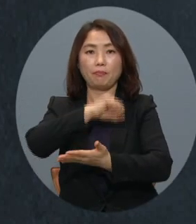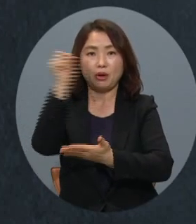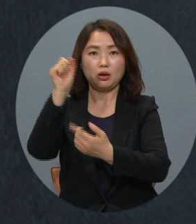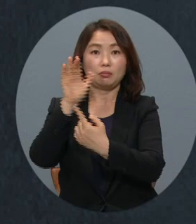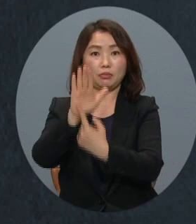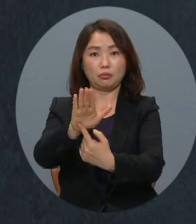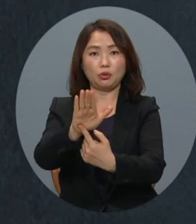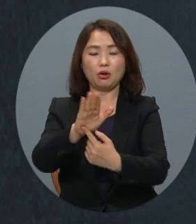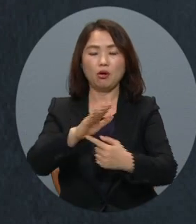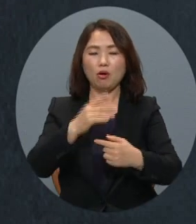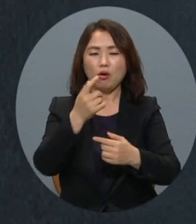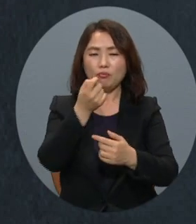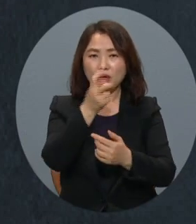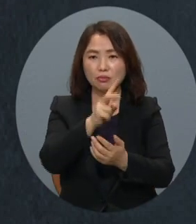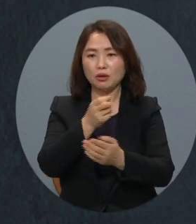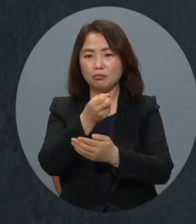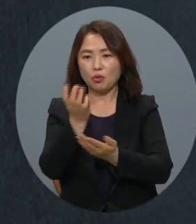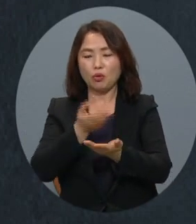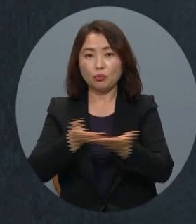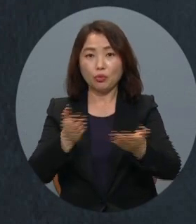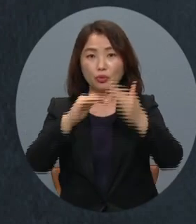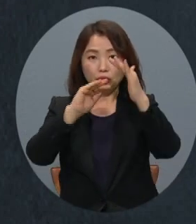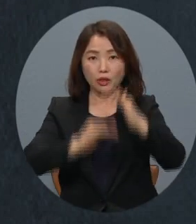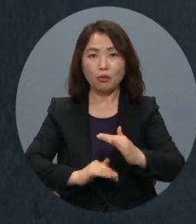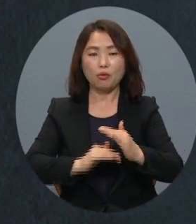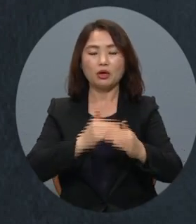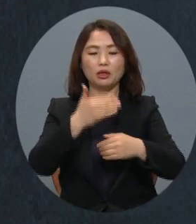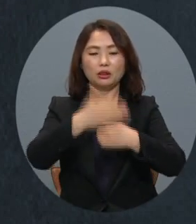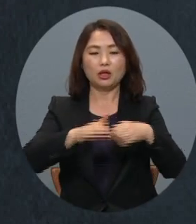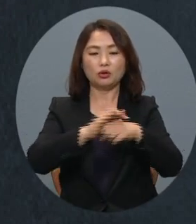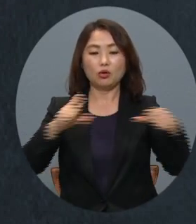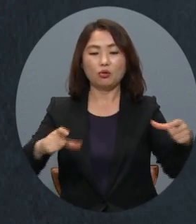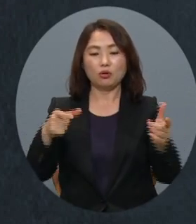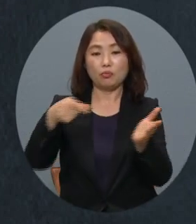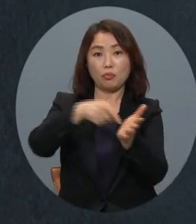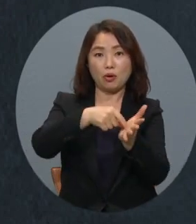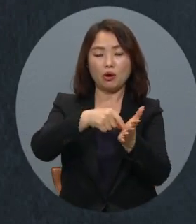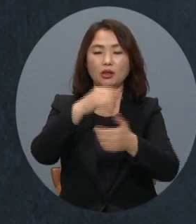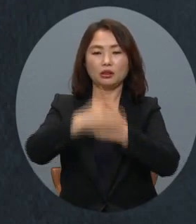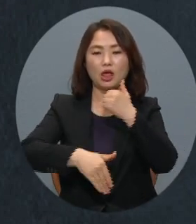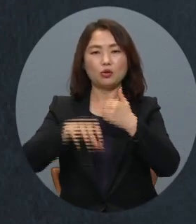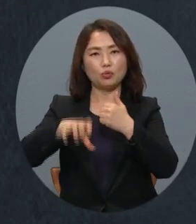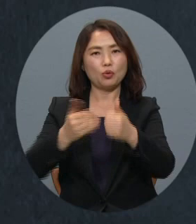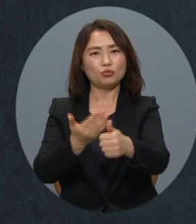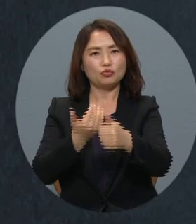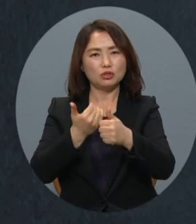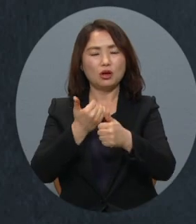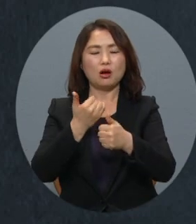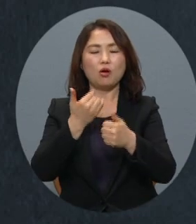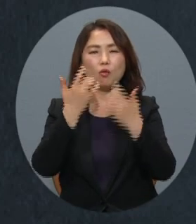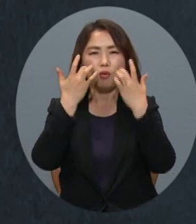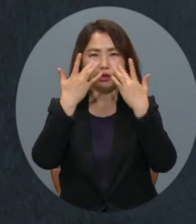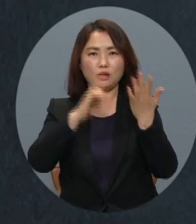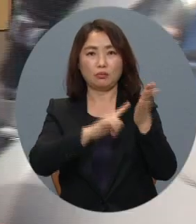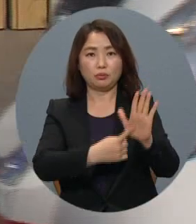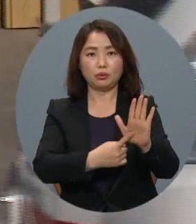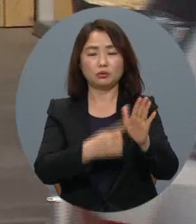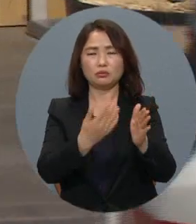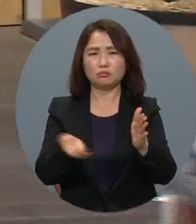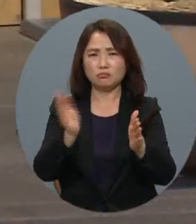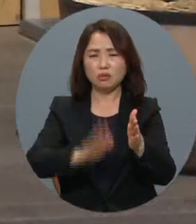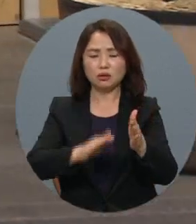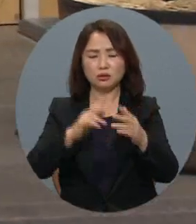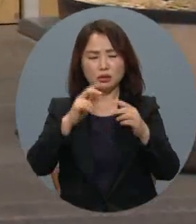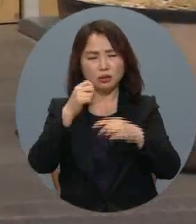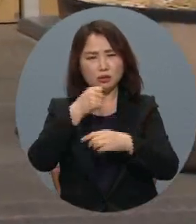발표했습니다. 언론사에 배포한 보도자료에도 대경권이라고 명시해 대구 유치를 사실상 못 박았습니다. 하지만